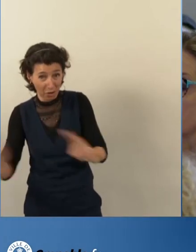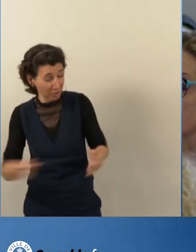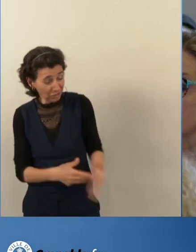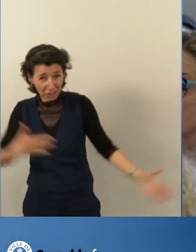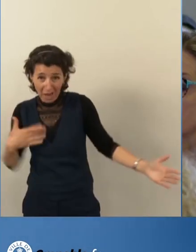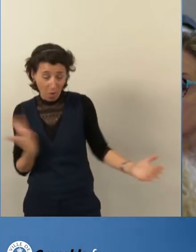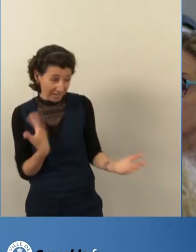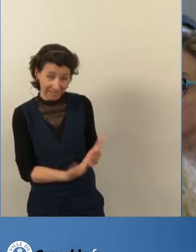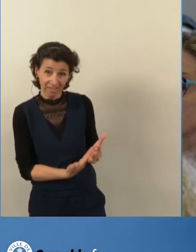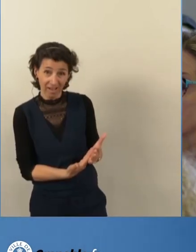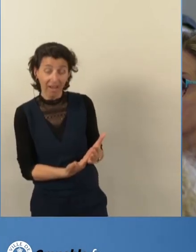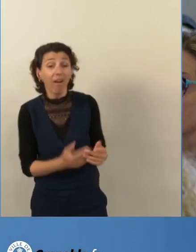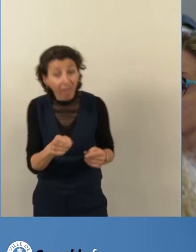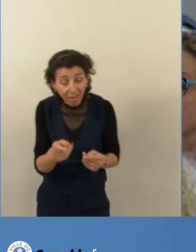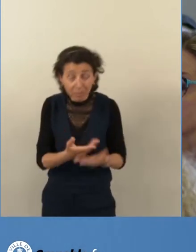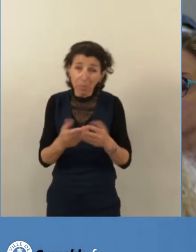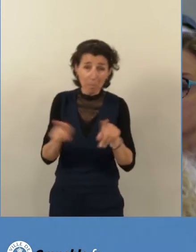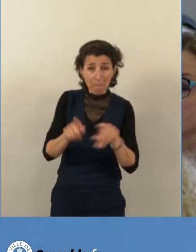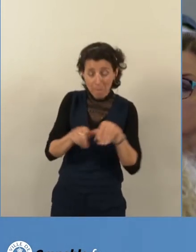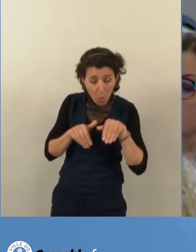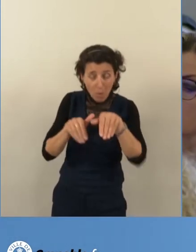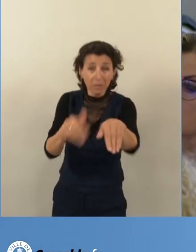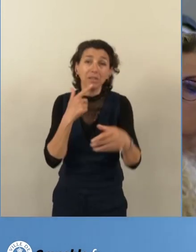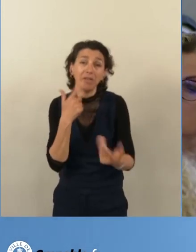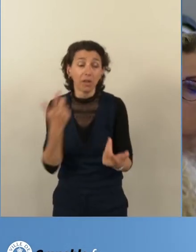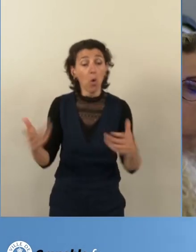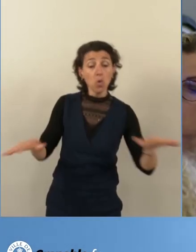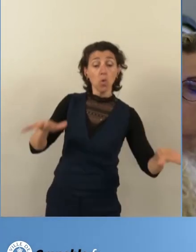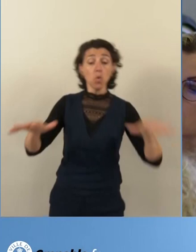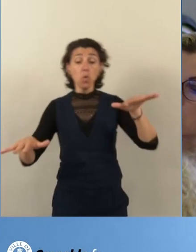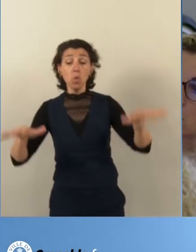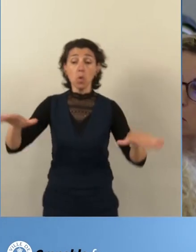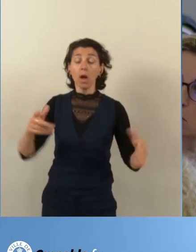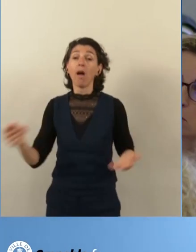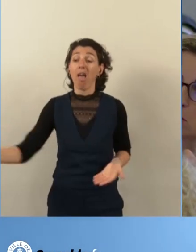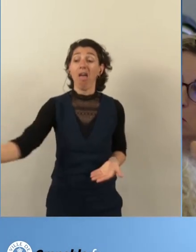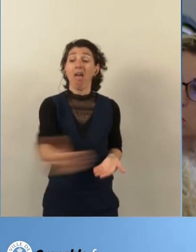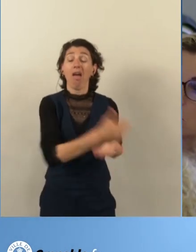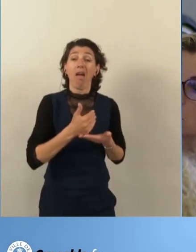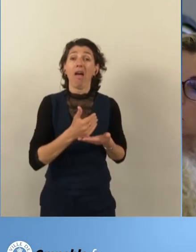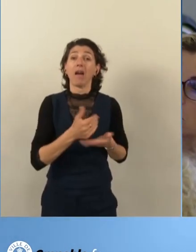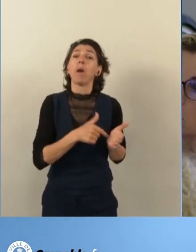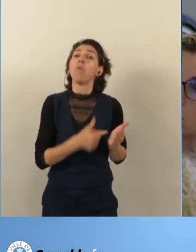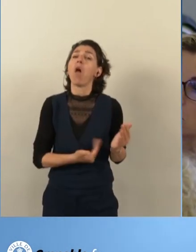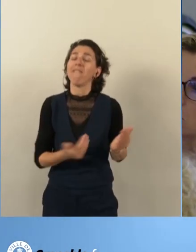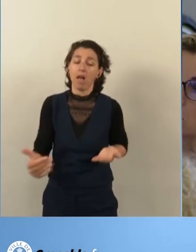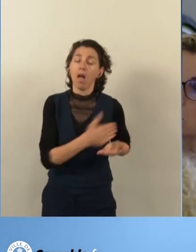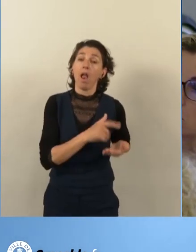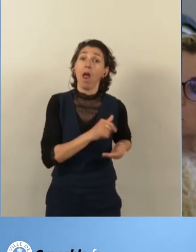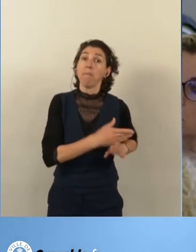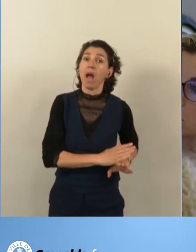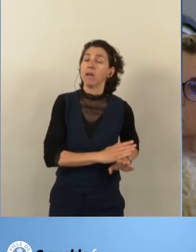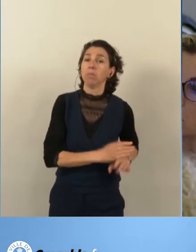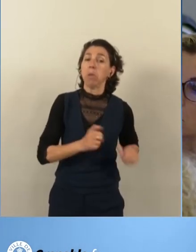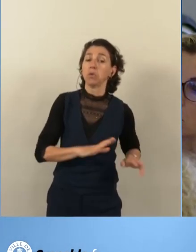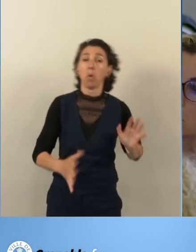allez continuer dans ce sens sans même être certain d'avoir la recette principale hors impôts de votre budget communal je pense que c'est